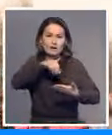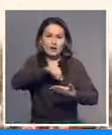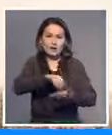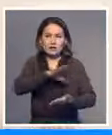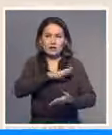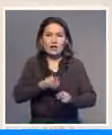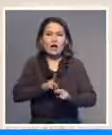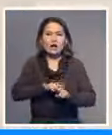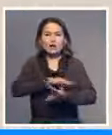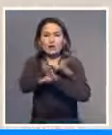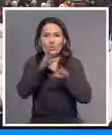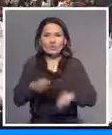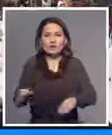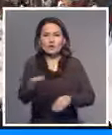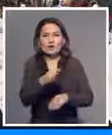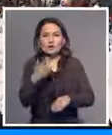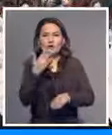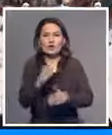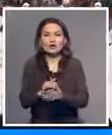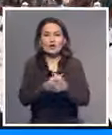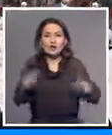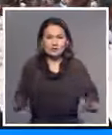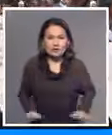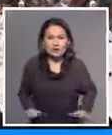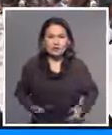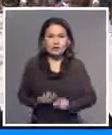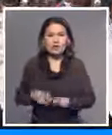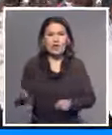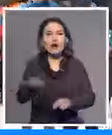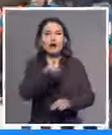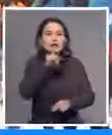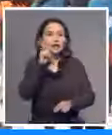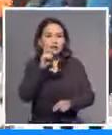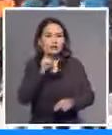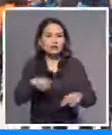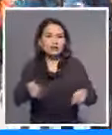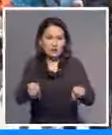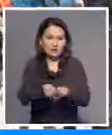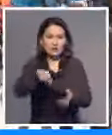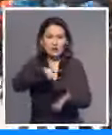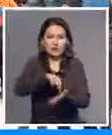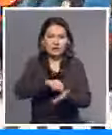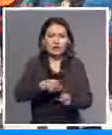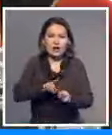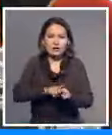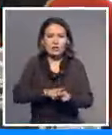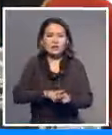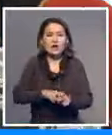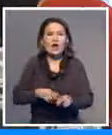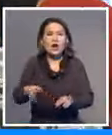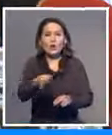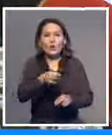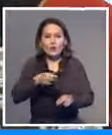ықыласпен тамашалады. Жалпы облыстағы ұлтаралық татулықтың нығая түсуінде аймақ жастарының үлесі қомақты. Мерекелік шара Ілияс Омаров атындағы